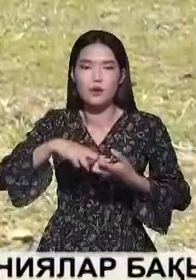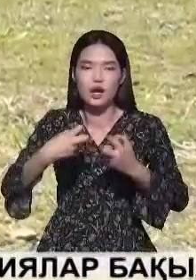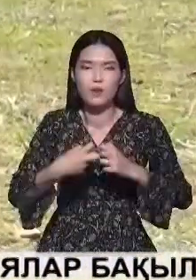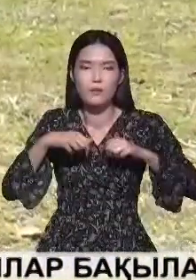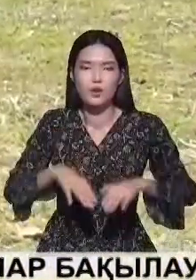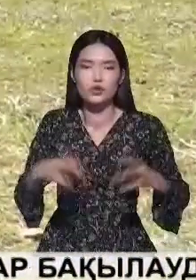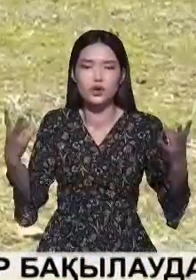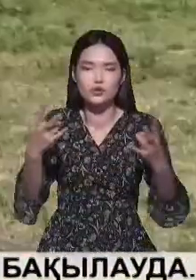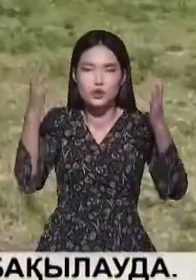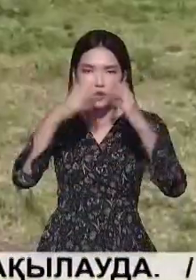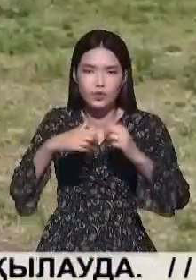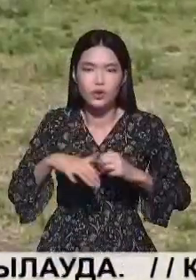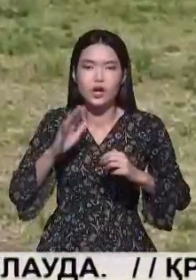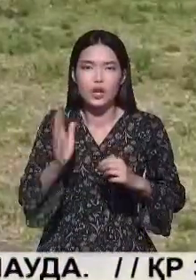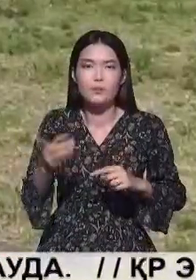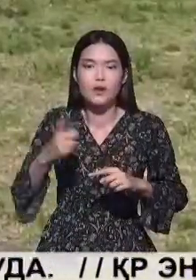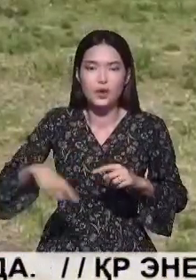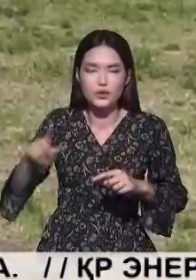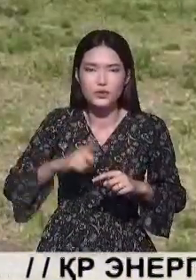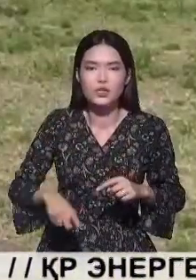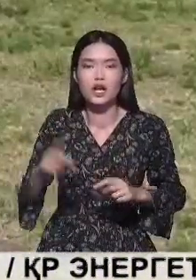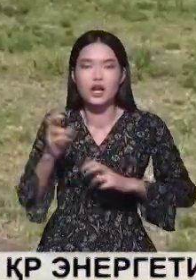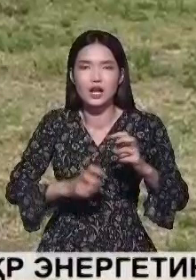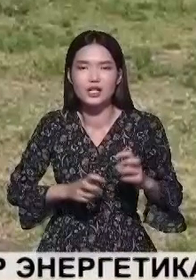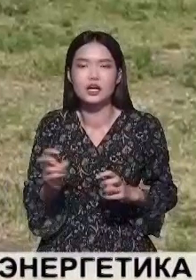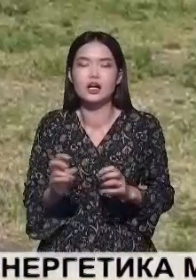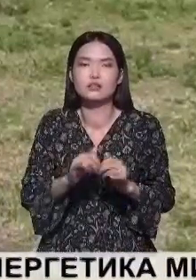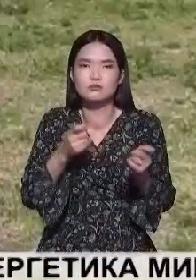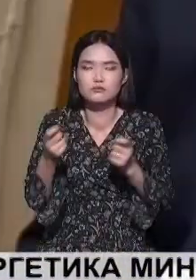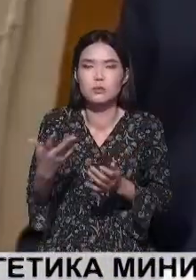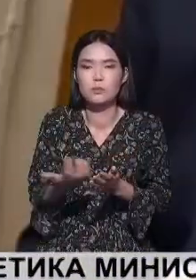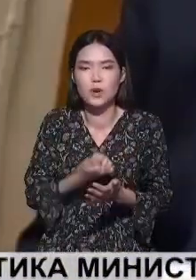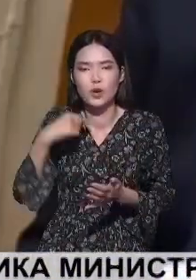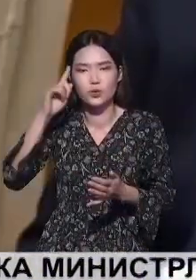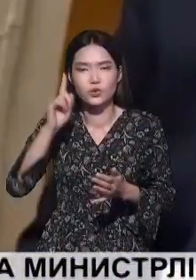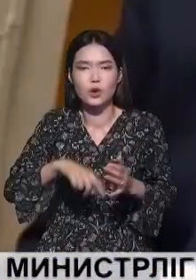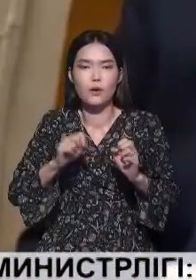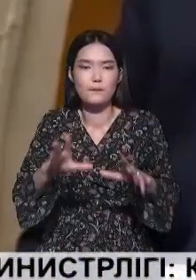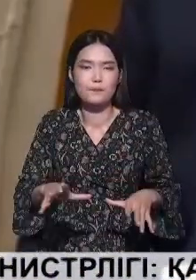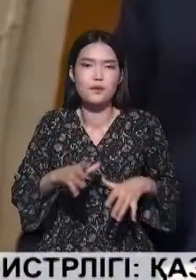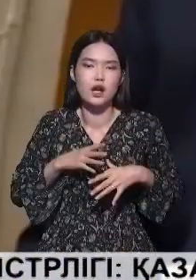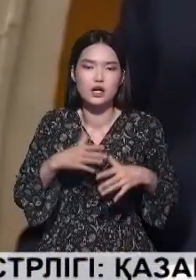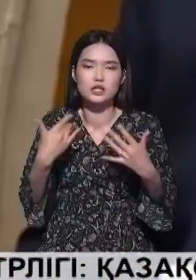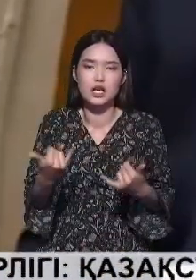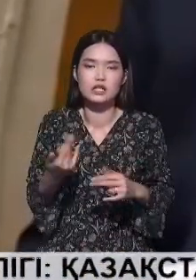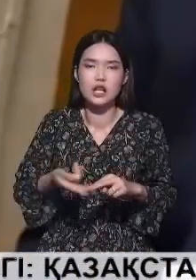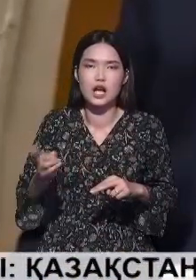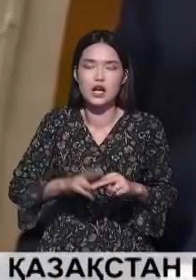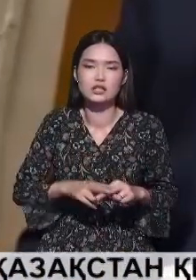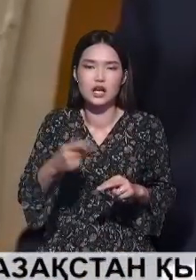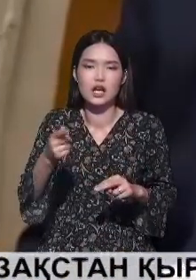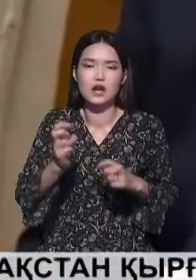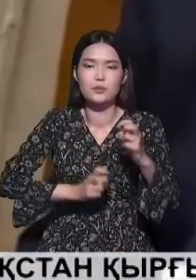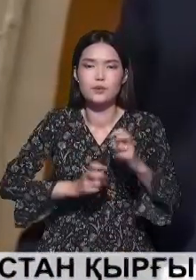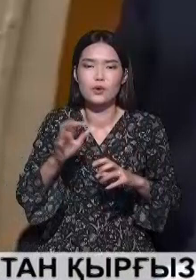шешетінін айтты, енді жақын арада бие өнімі Қытайға жіберілуі мүмкін. Мынау 18-ші ғасырда